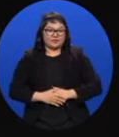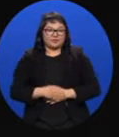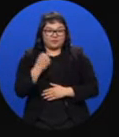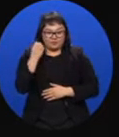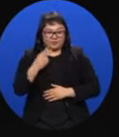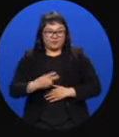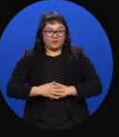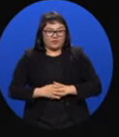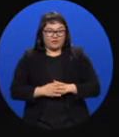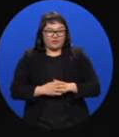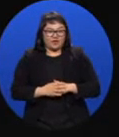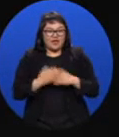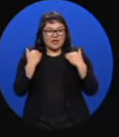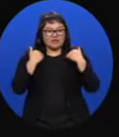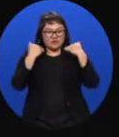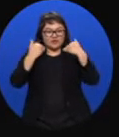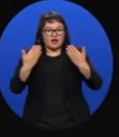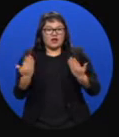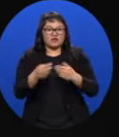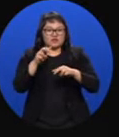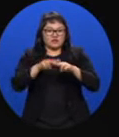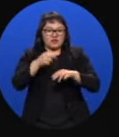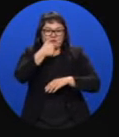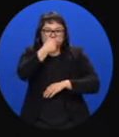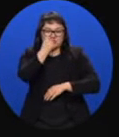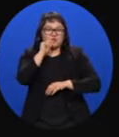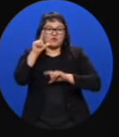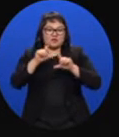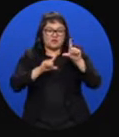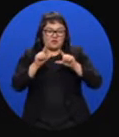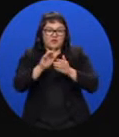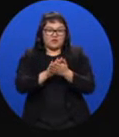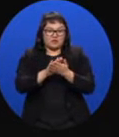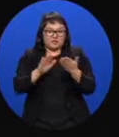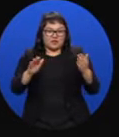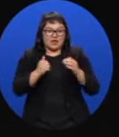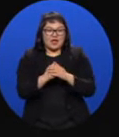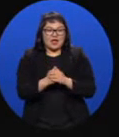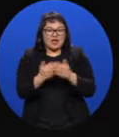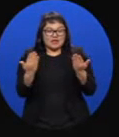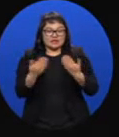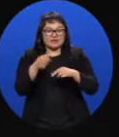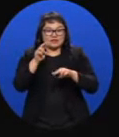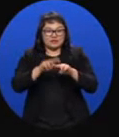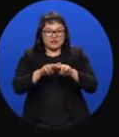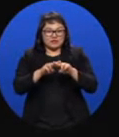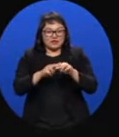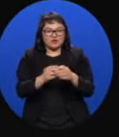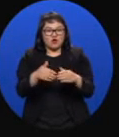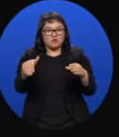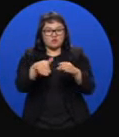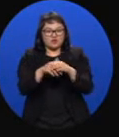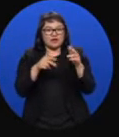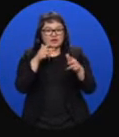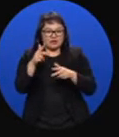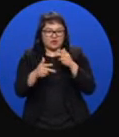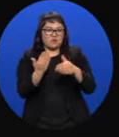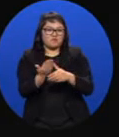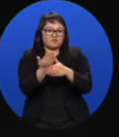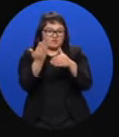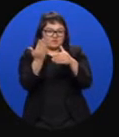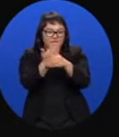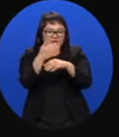아울러서 청년들의 일자리가 부족합니다. 청년들의 일자리를 위해서 문화산업을